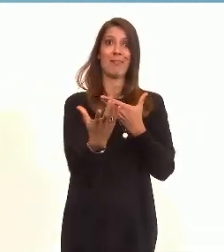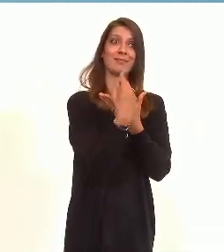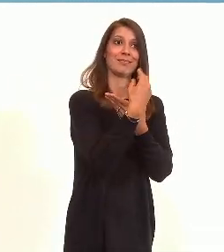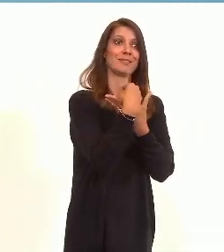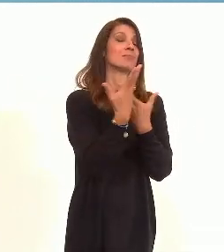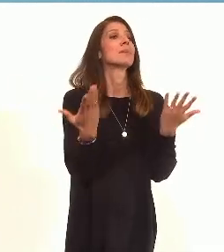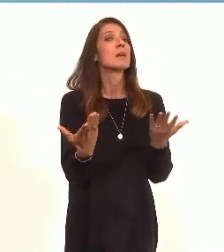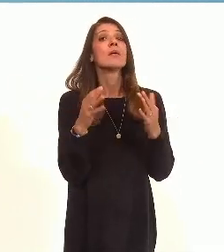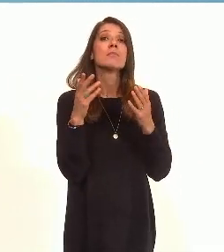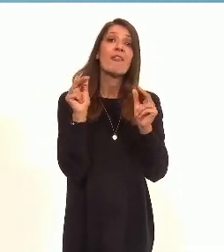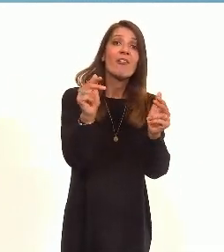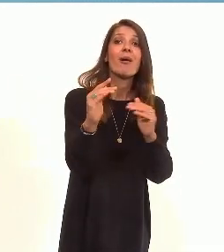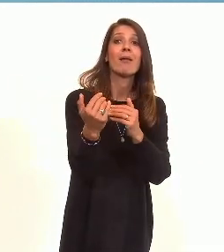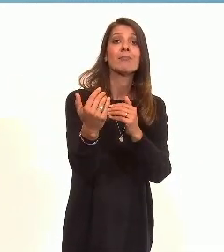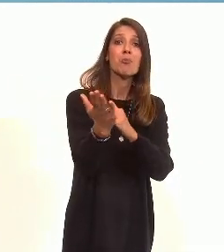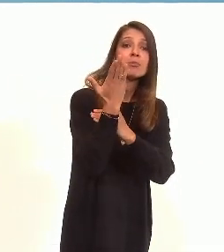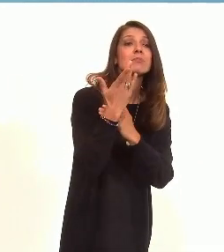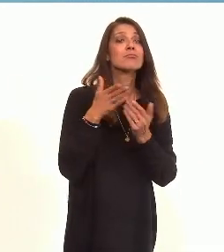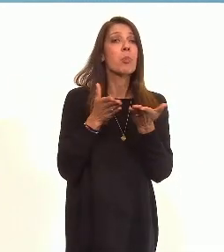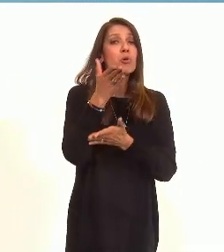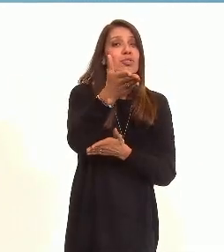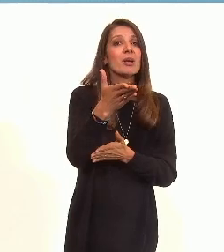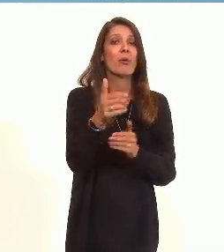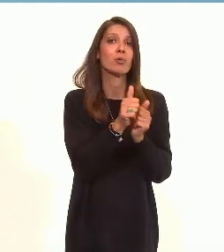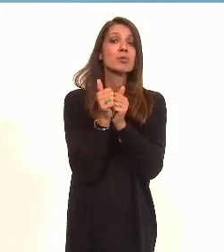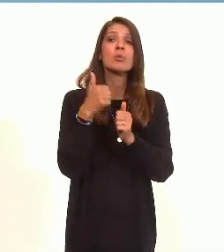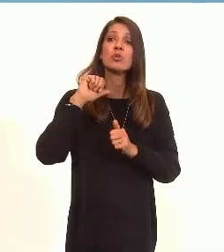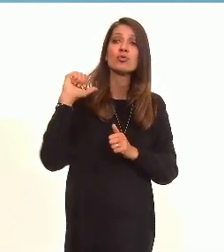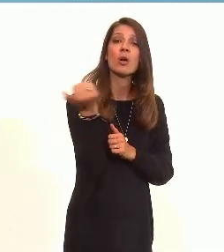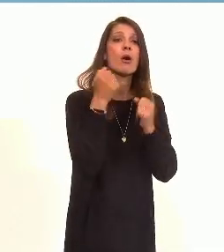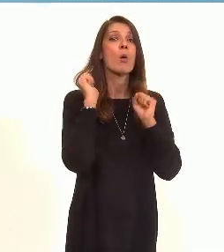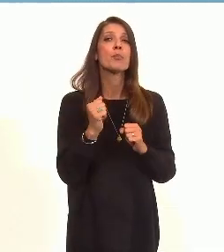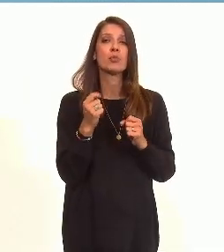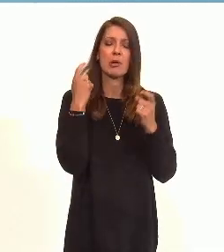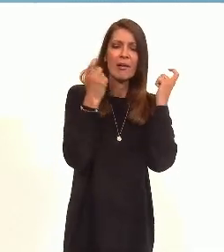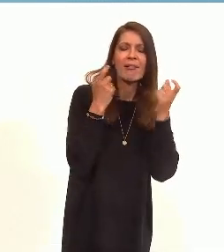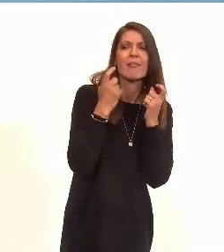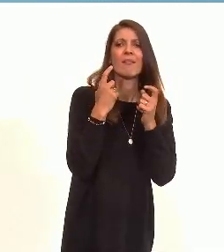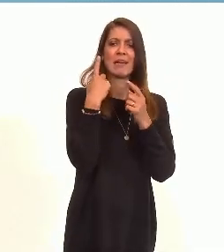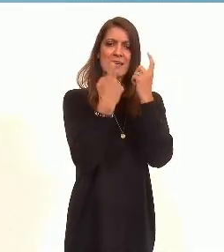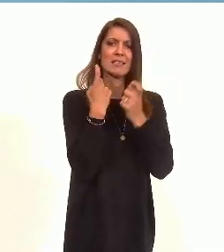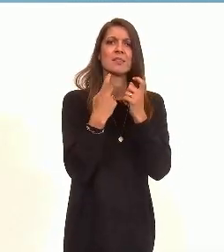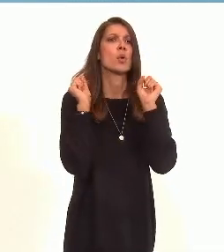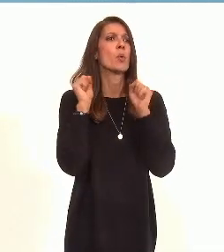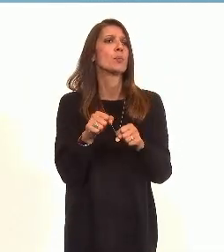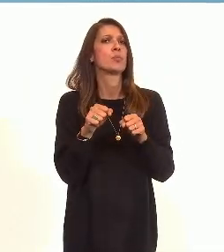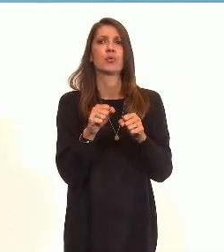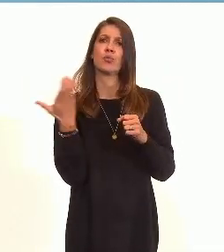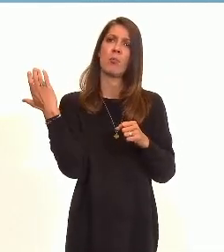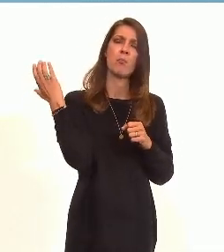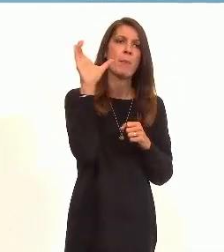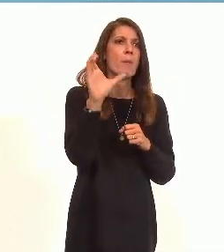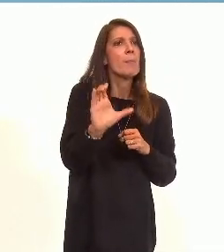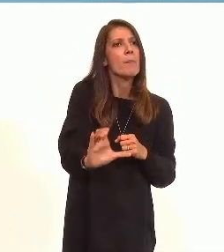va les découvrir avec vous et avec vos commentaires, vos interrogations, vos demandes. Vous pourrez les partager tout au long de la